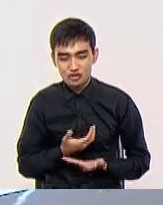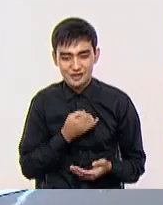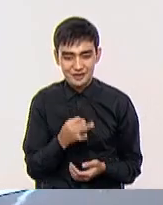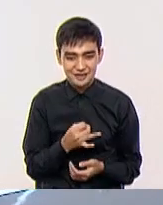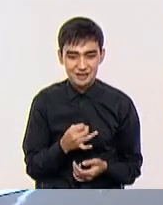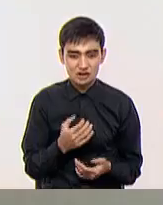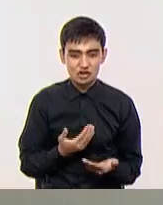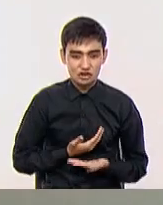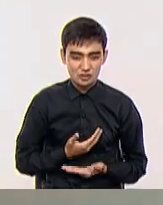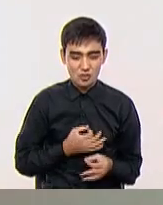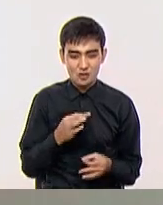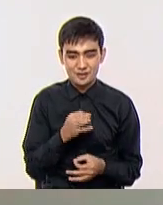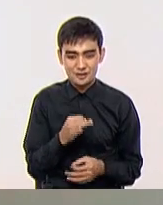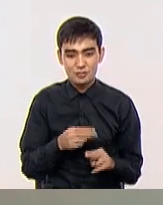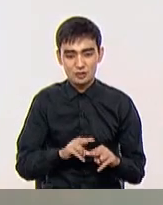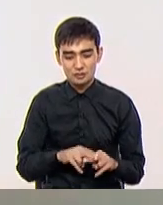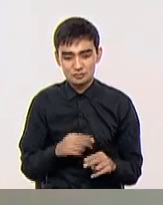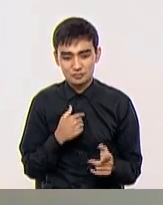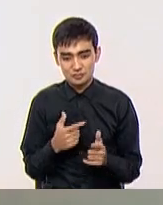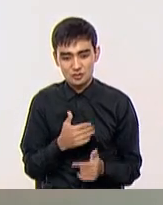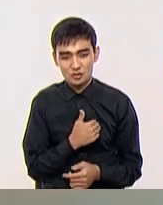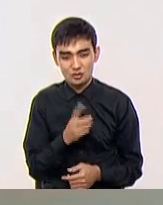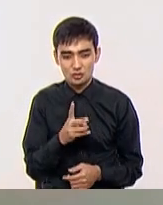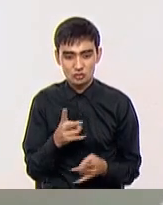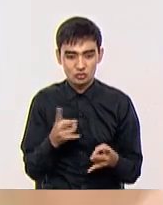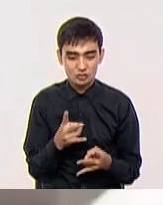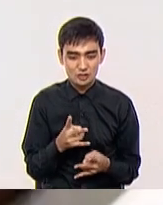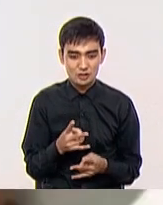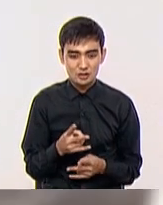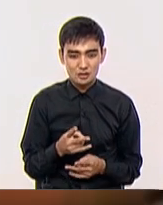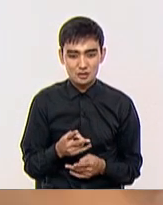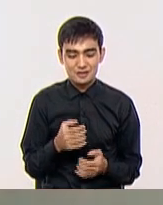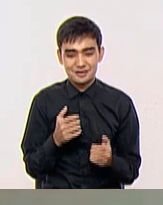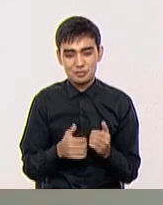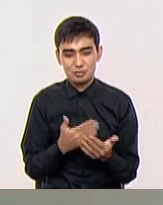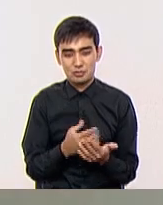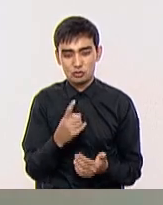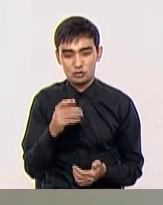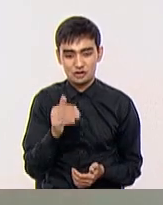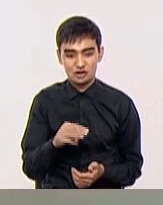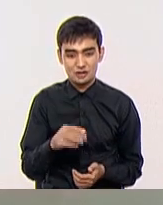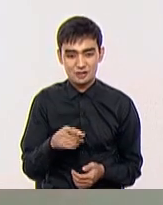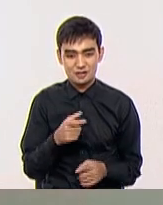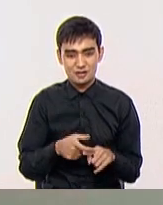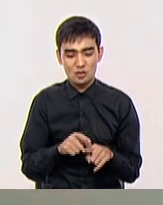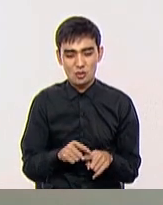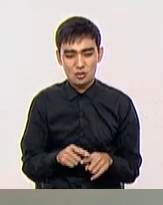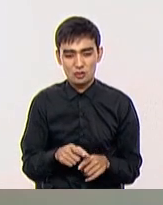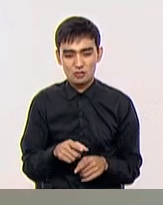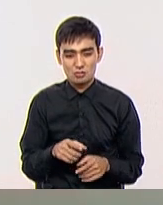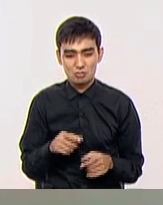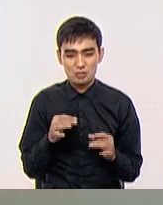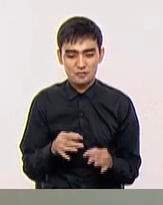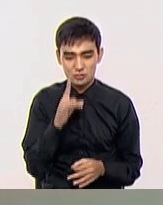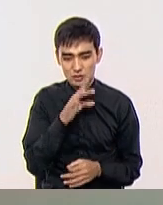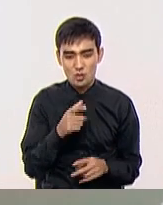и жизнь. Поэтому здесь подытожить и сказать, что кто-то должен иметь в среднем 100 тысяч тенге, это будет неправильно. То есть